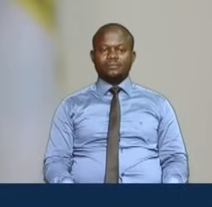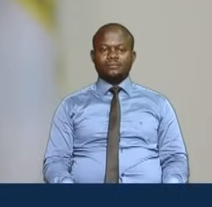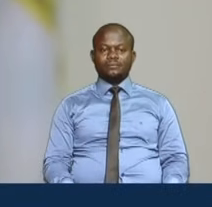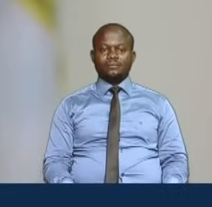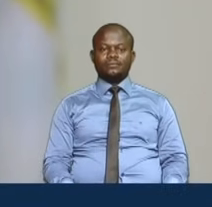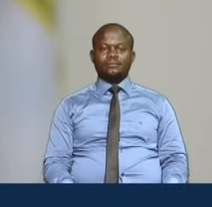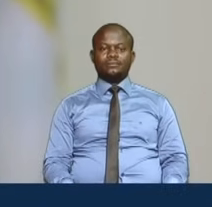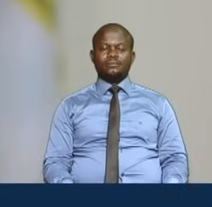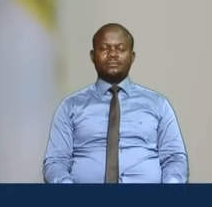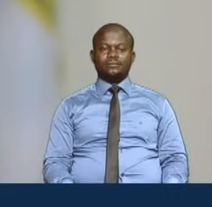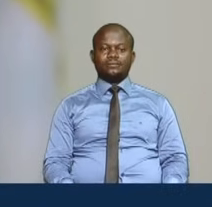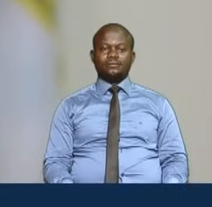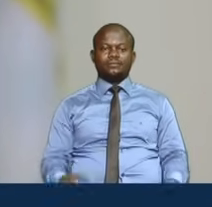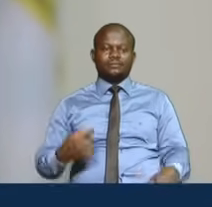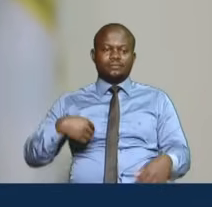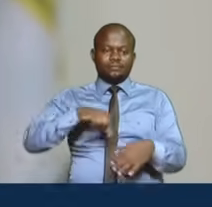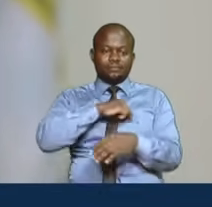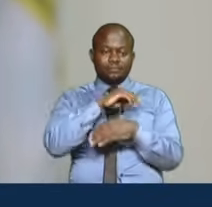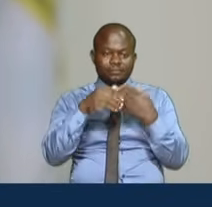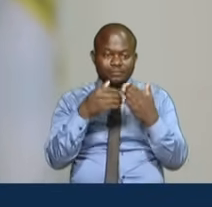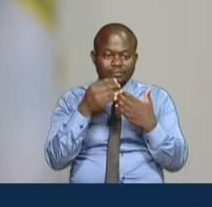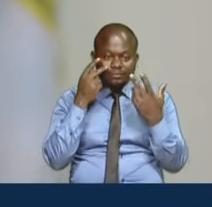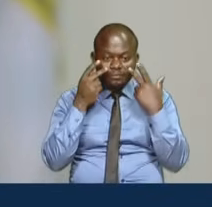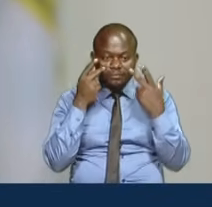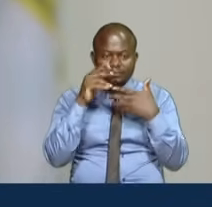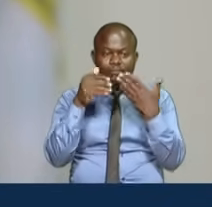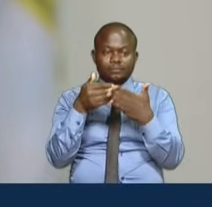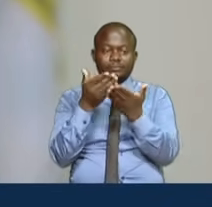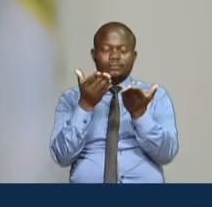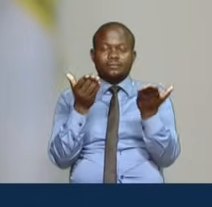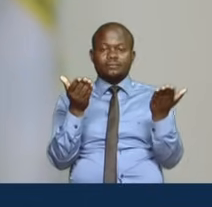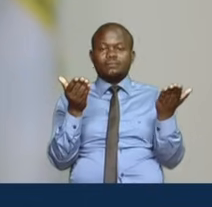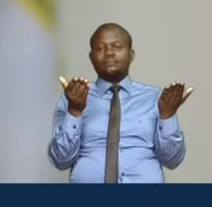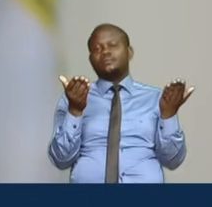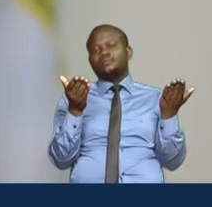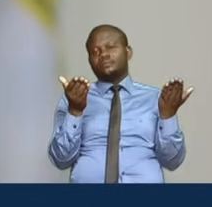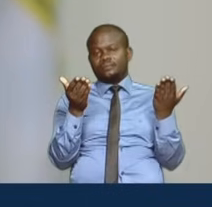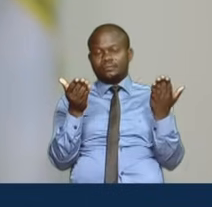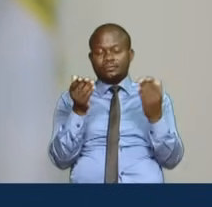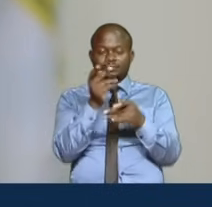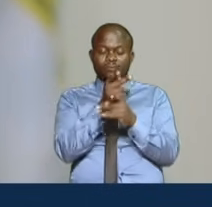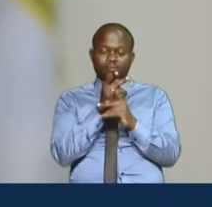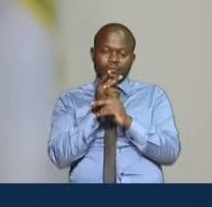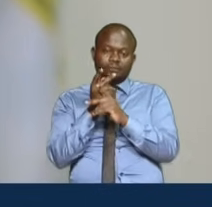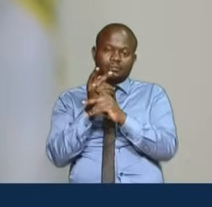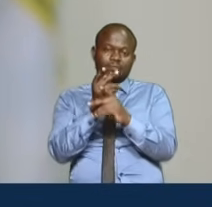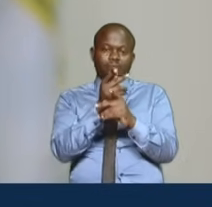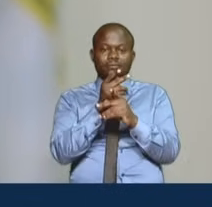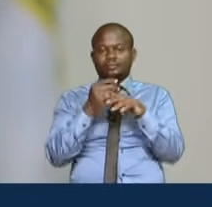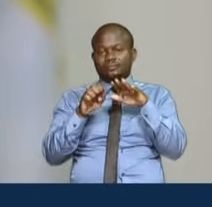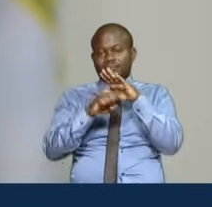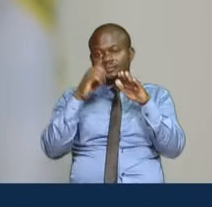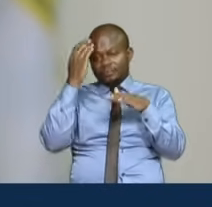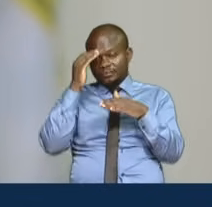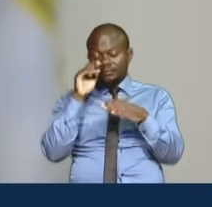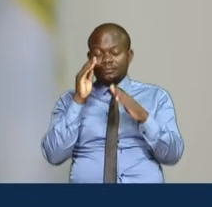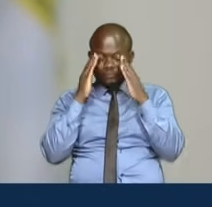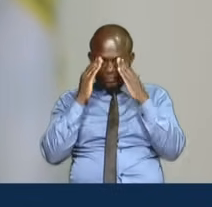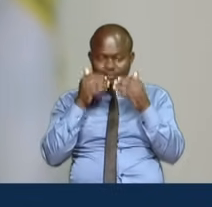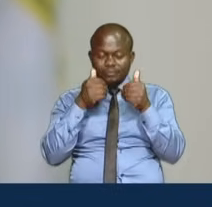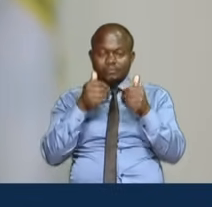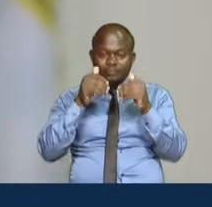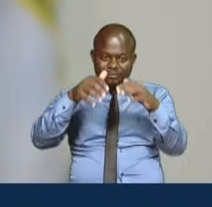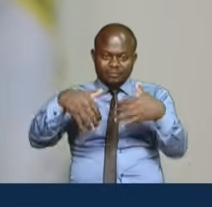turimo turabijyanisha no kwita ku kurengera no gukurikirana ibidukikije kuko utitonze abantu bahugira mu gucukura wajya kono